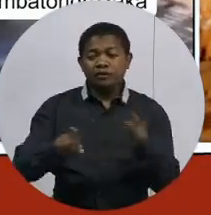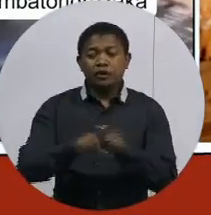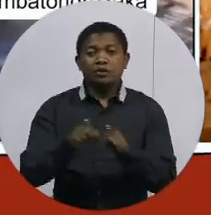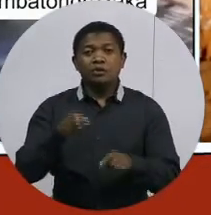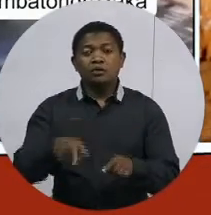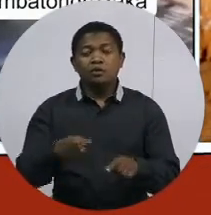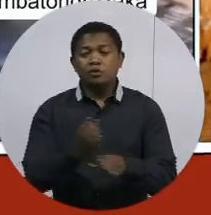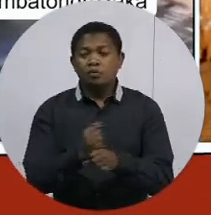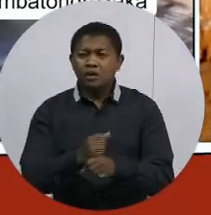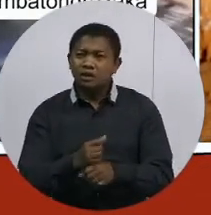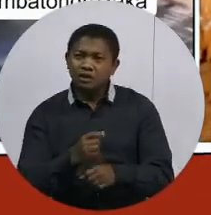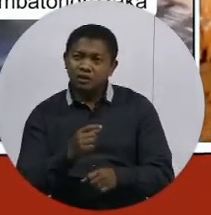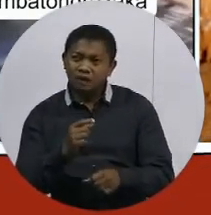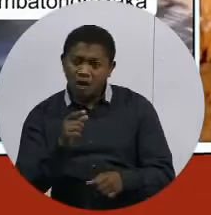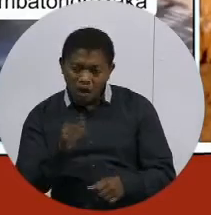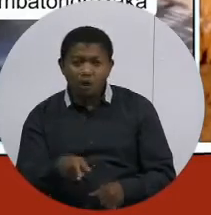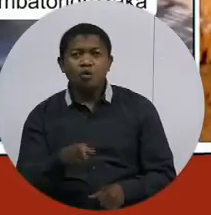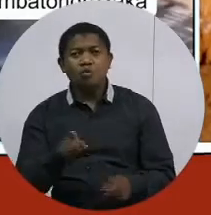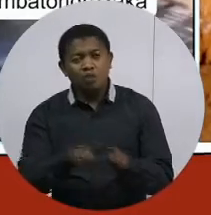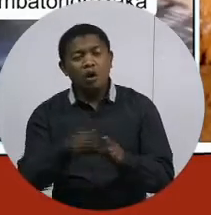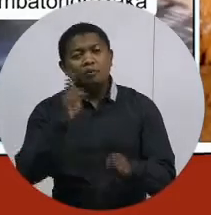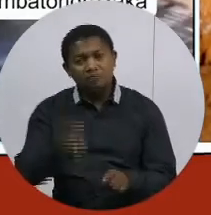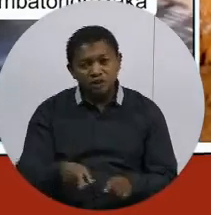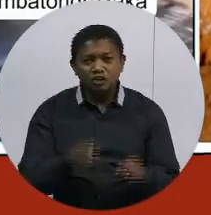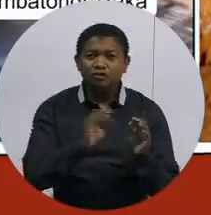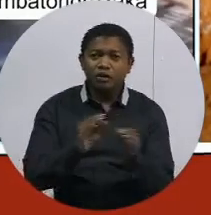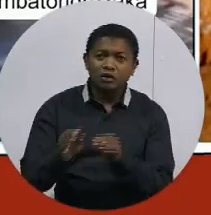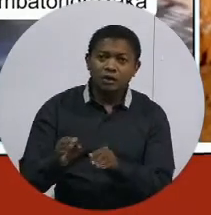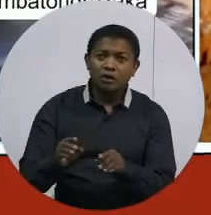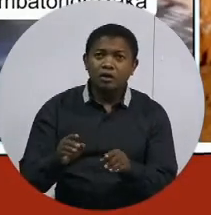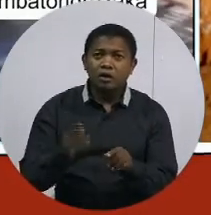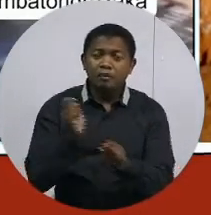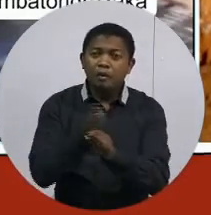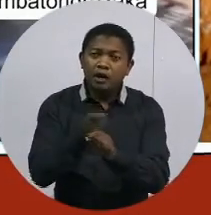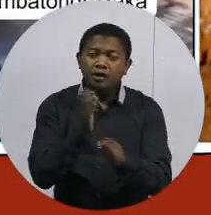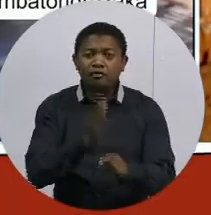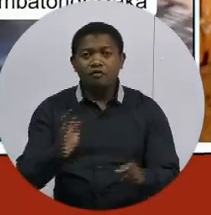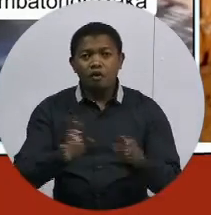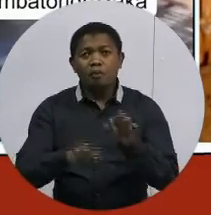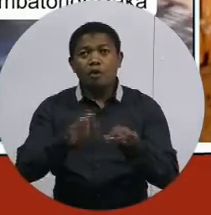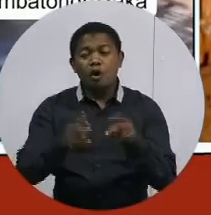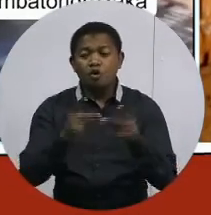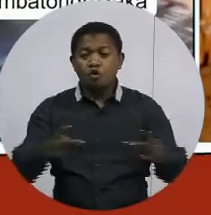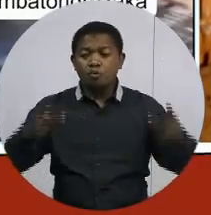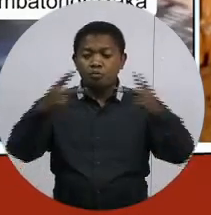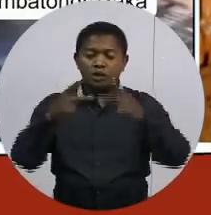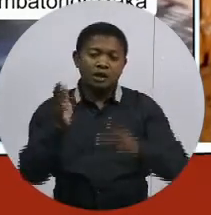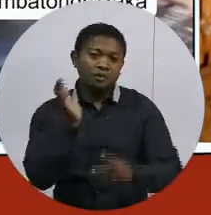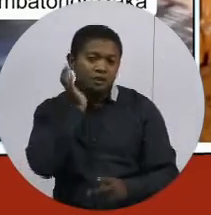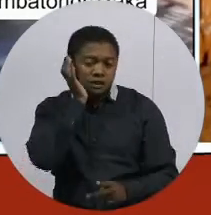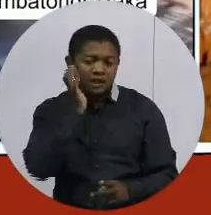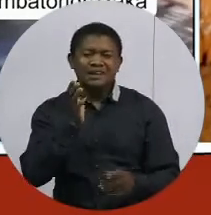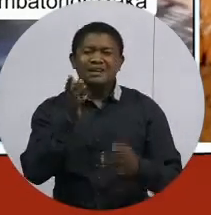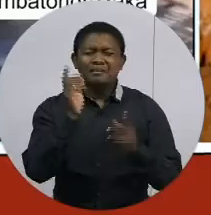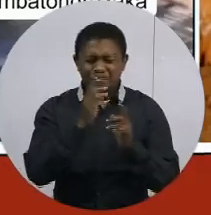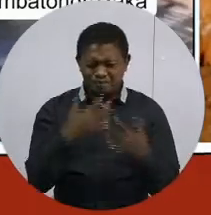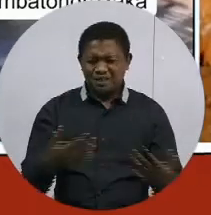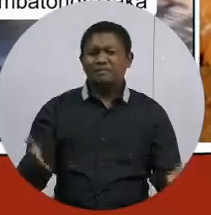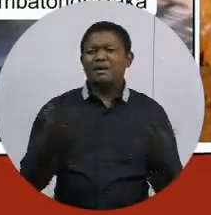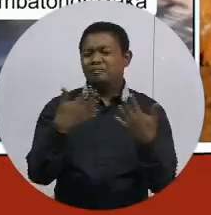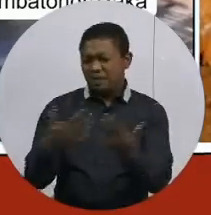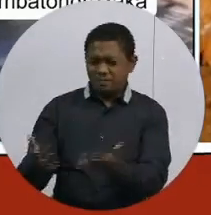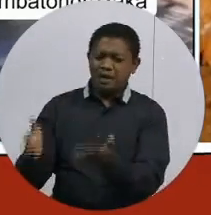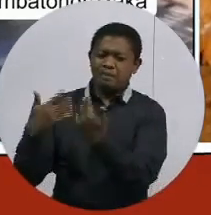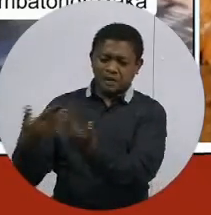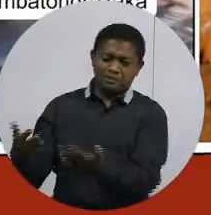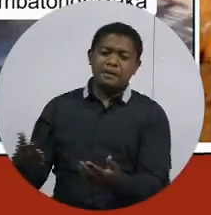poste, eo ihany koa ny fanavoazana ny Brancomine urbaine na Ambatondrazaka PDP retsy botanisa ary tao ihany koa moa izay dia